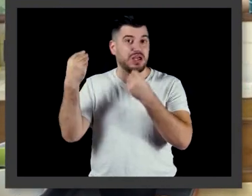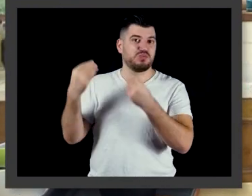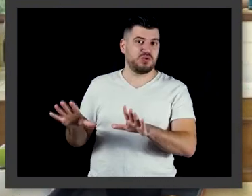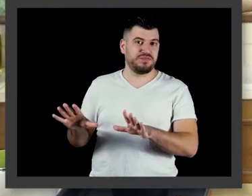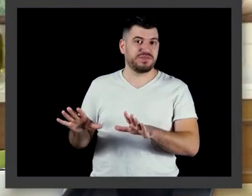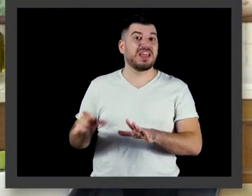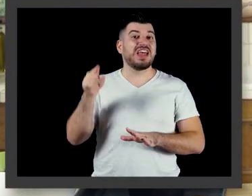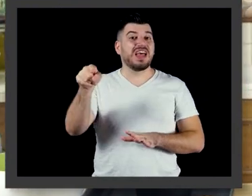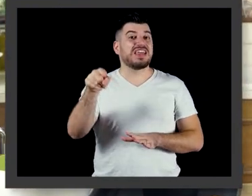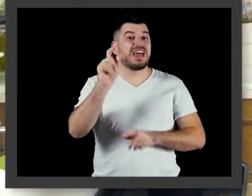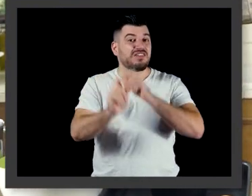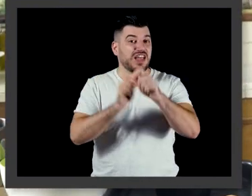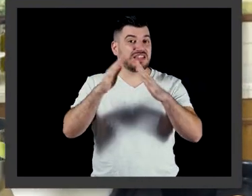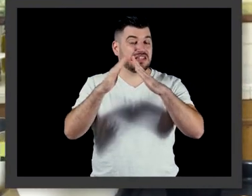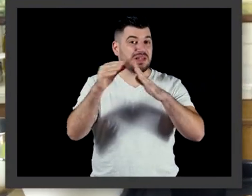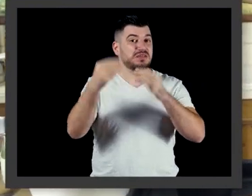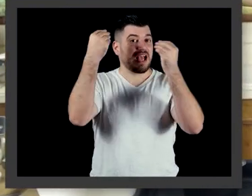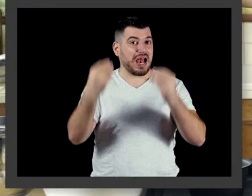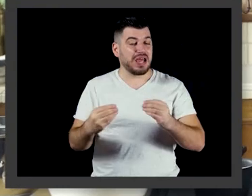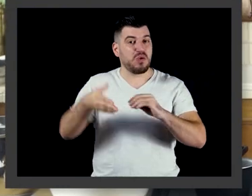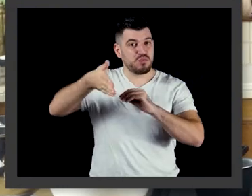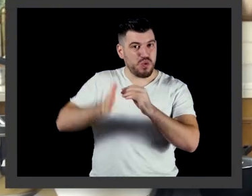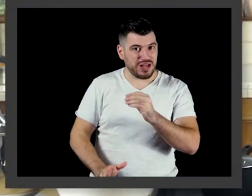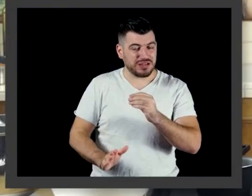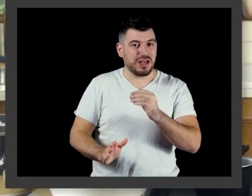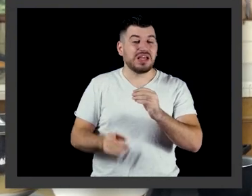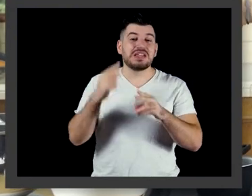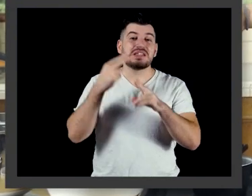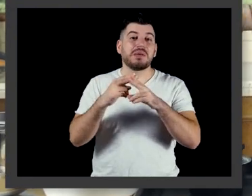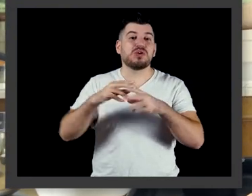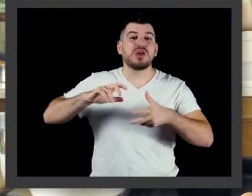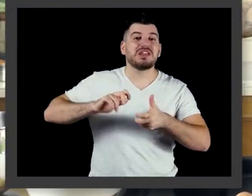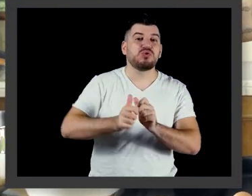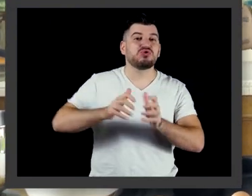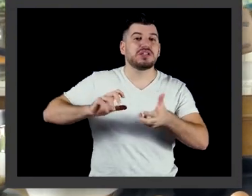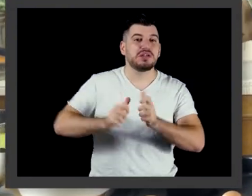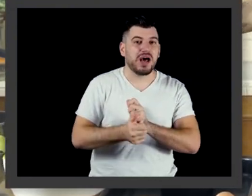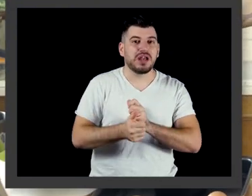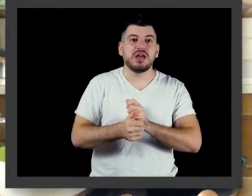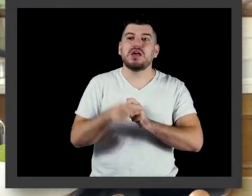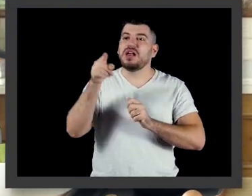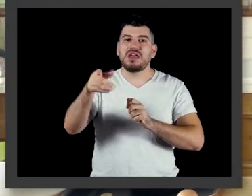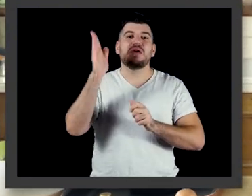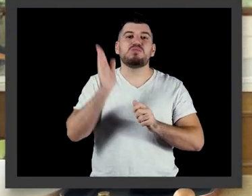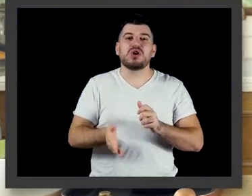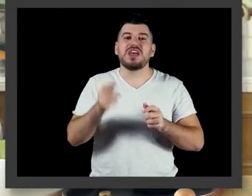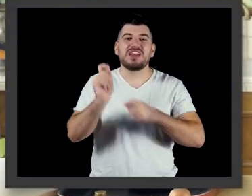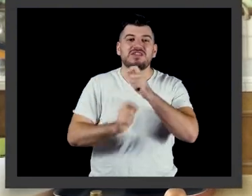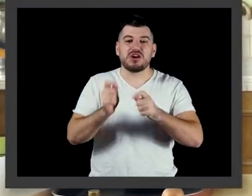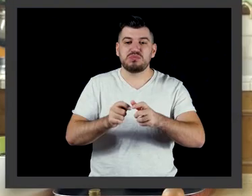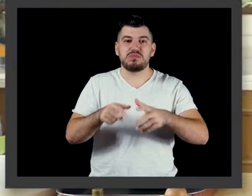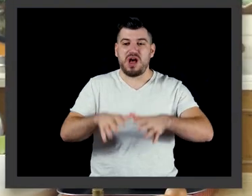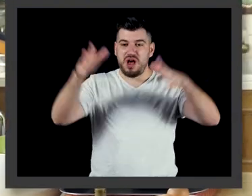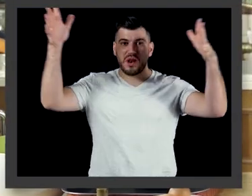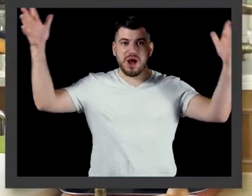σκεφτείτε ότι κάνουμε ένα ζυμάρι, στα μπουγατζίδικα τα καλά, κάνουμε ένα ζυμάρι, μπορεί να είναι και τρεις φορές όσο είναι ο πάγκος μας εδώ πέρα, όπου παίρνει